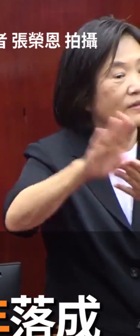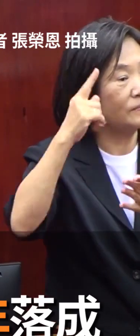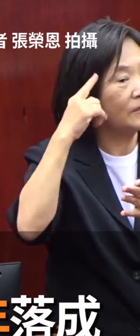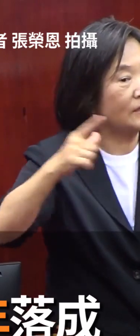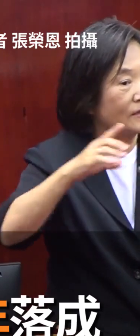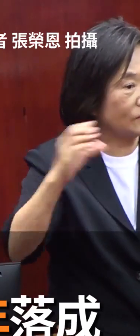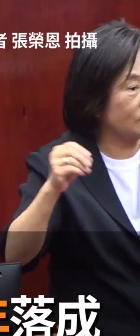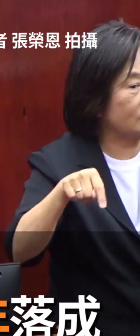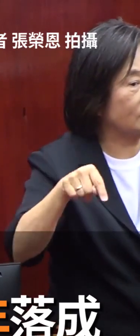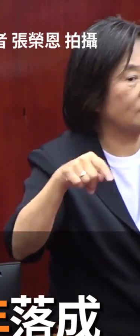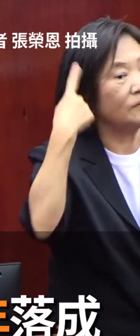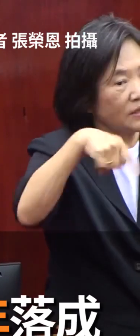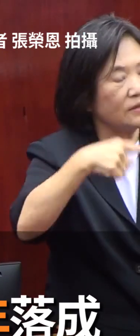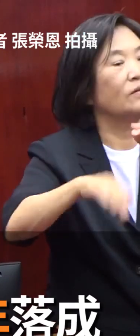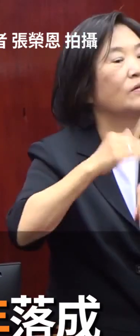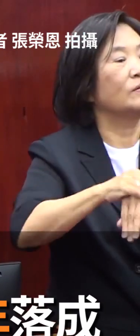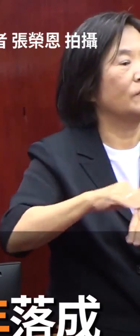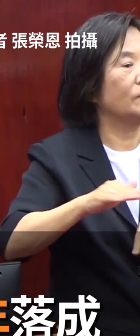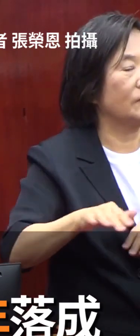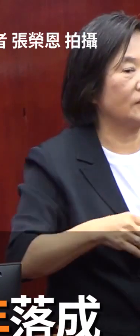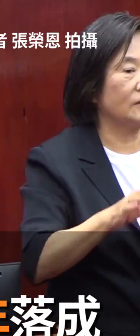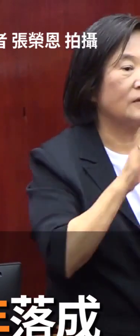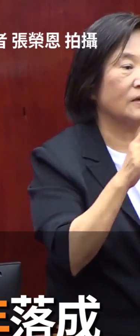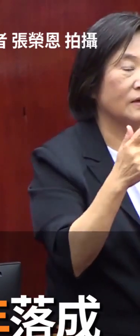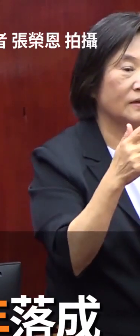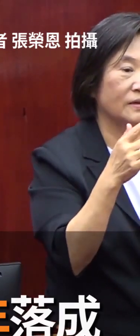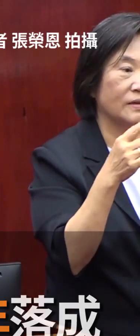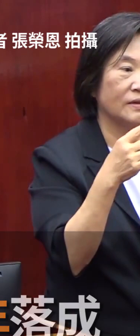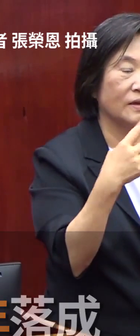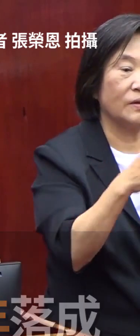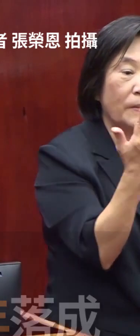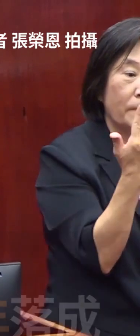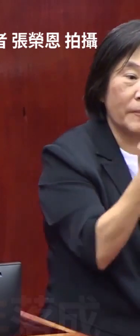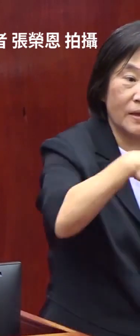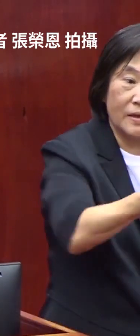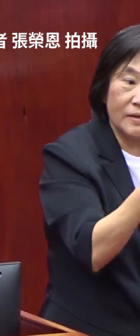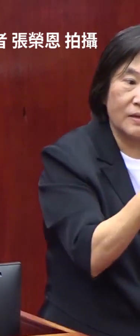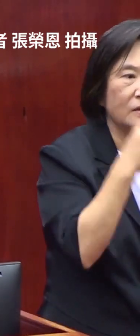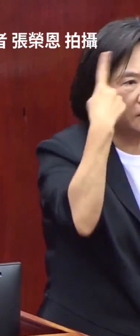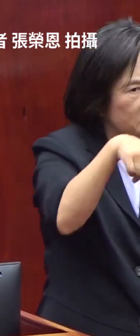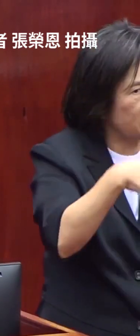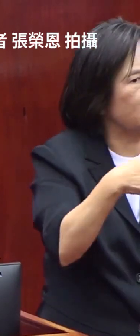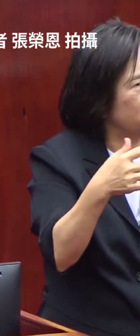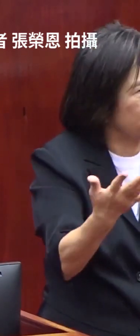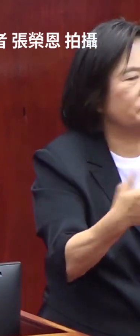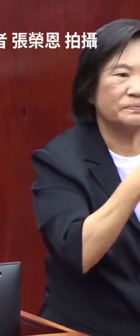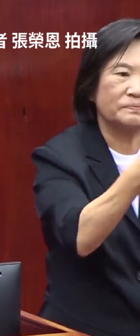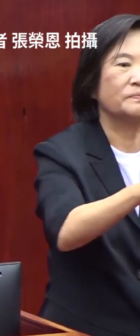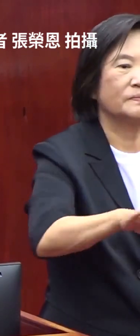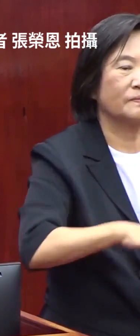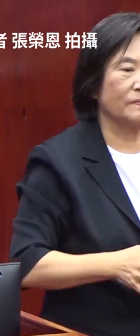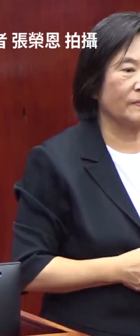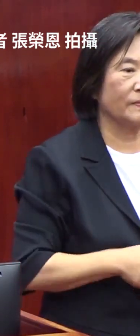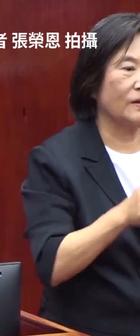大巨蛋预定是明年完工了，但是因为它很多周边的工程要做，包括这个荒芜南路的，包